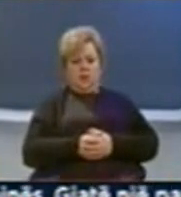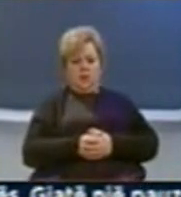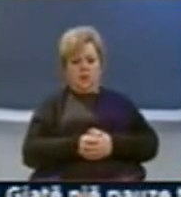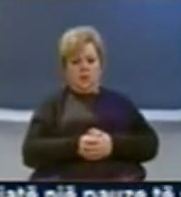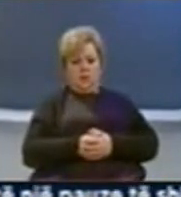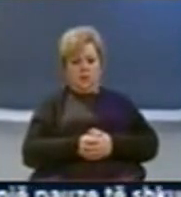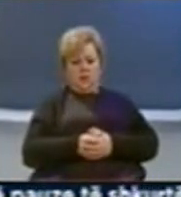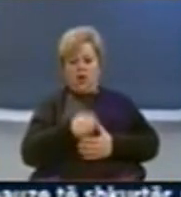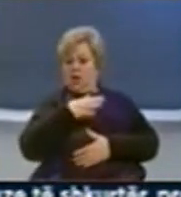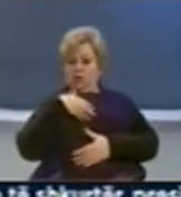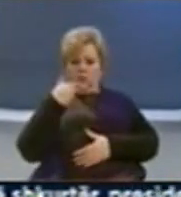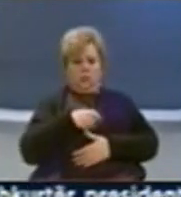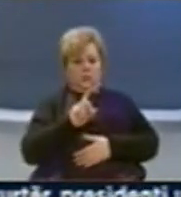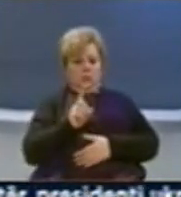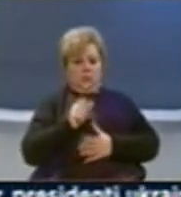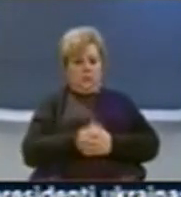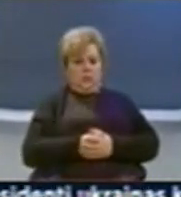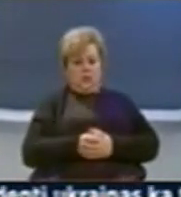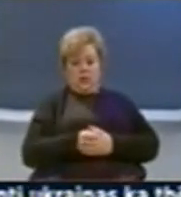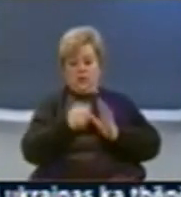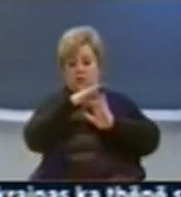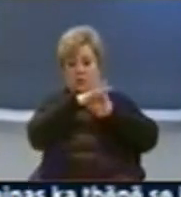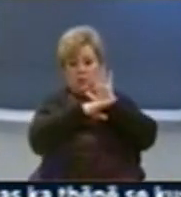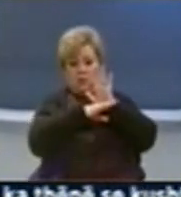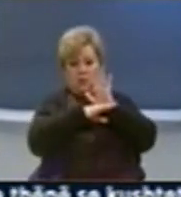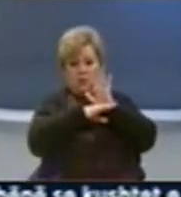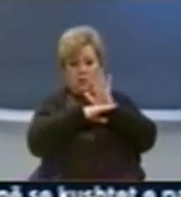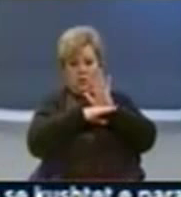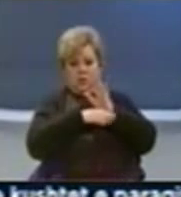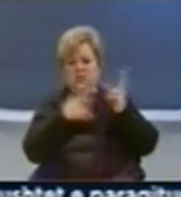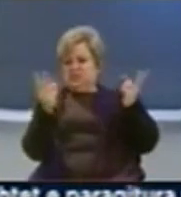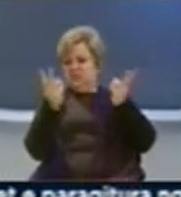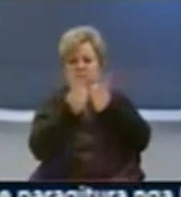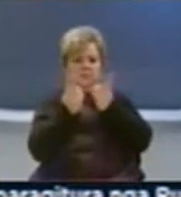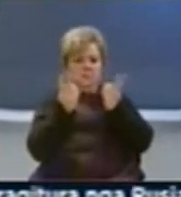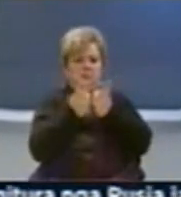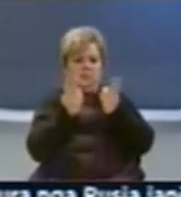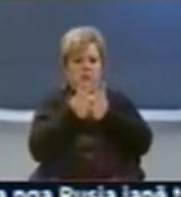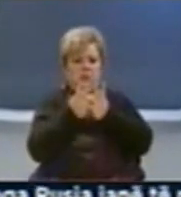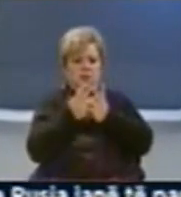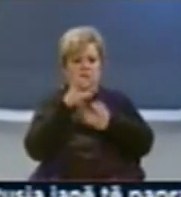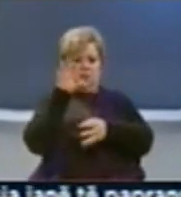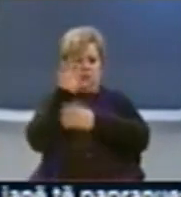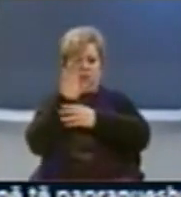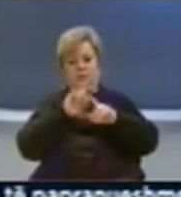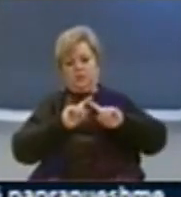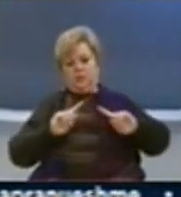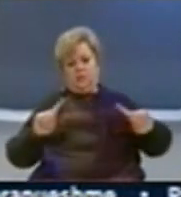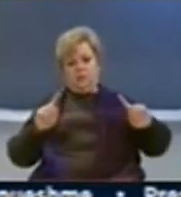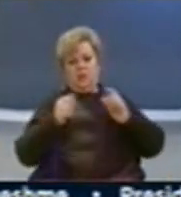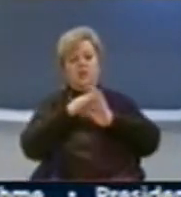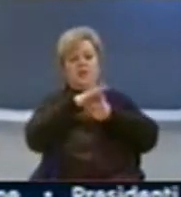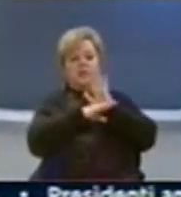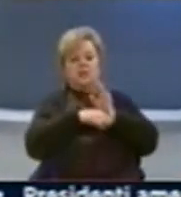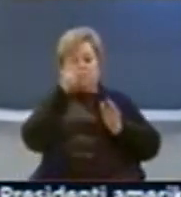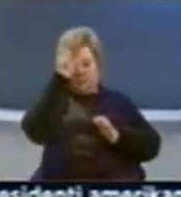As Kroacia, ligjet tash, kardaldale, thuja gati janë të njëta. Stemat janë të ndryshme. Ligjet si në Serbi,